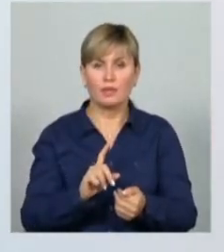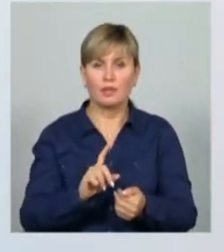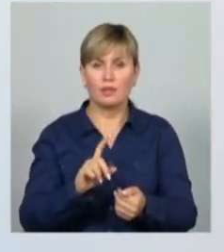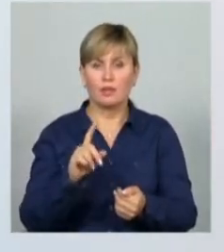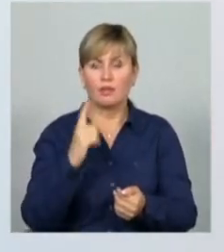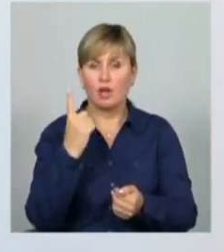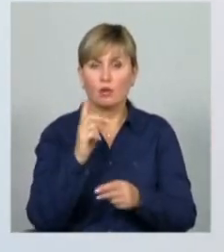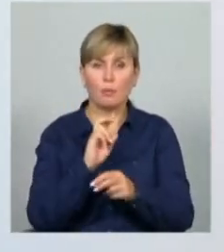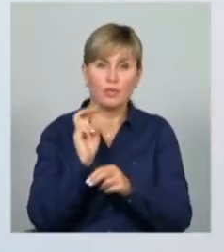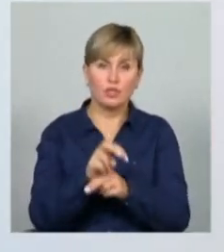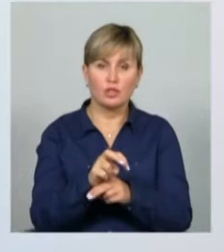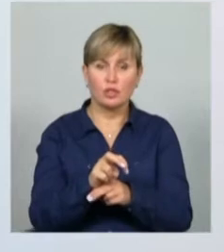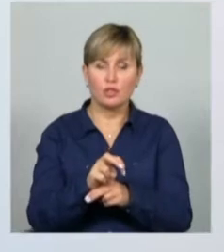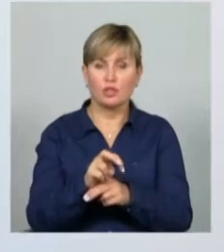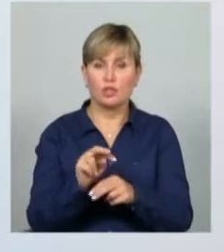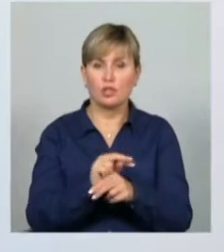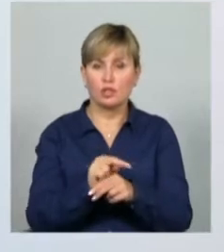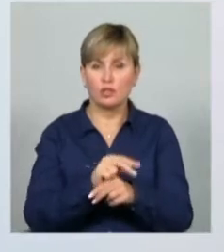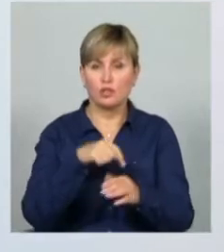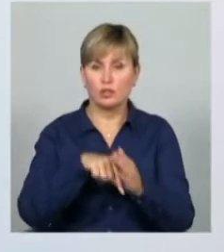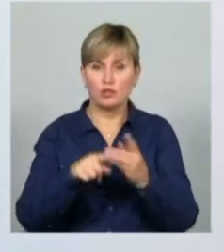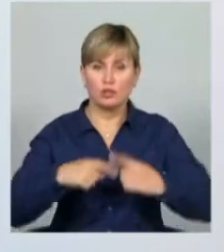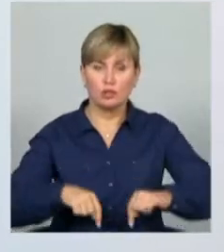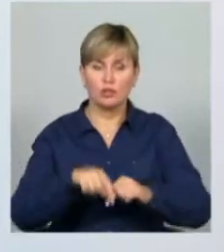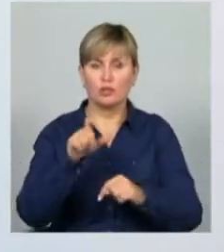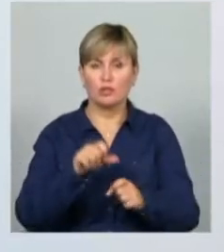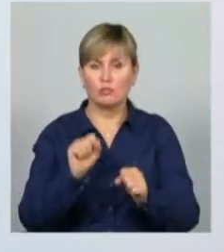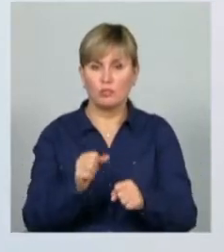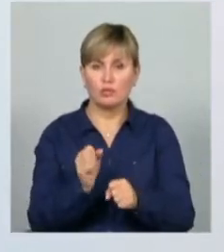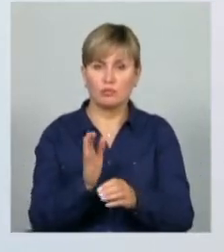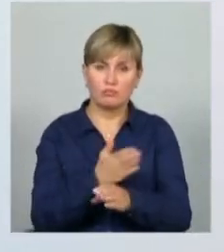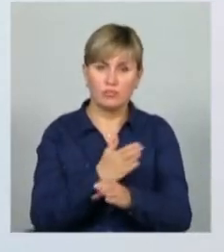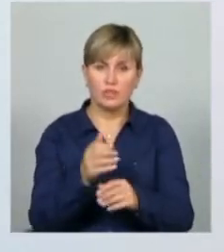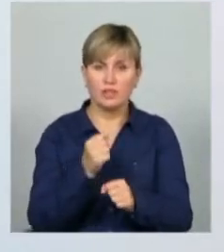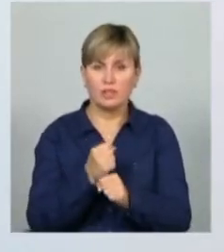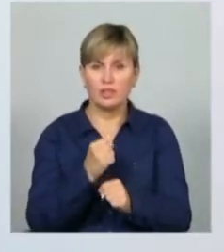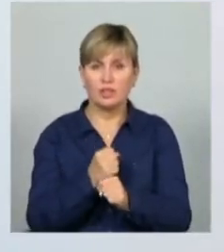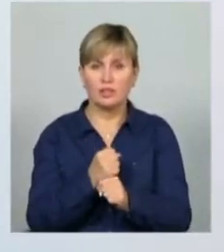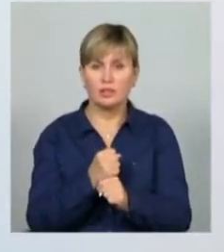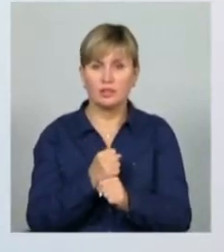в одно посещение лечебного учреждения человек мог провакцинироваться несколькими вакцинами.